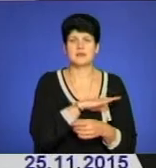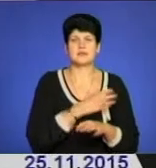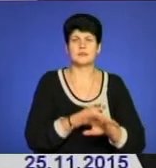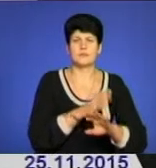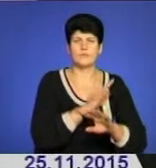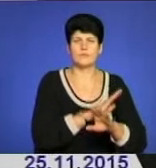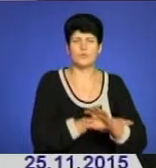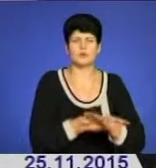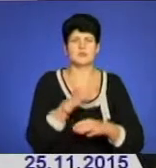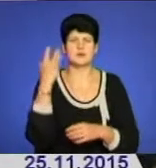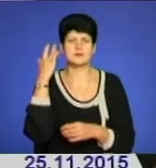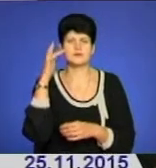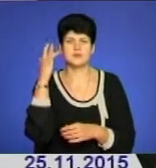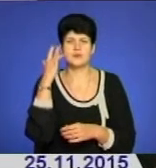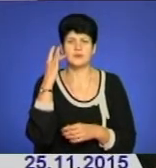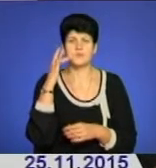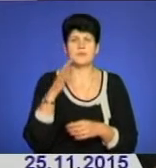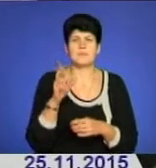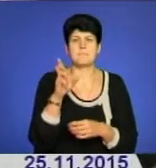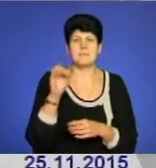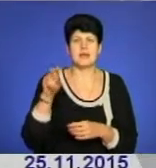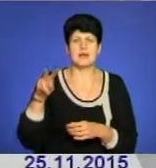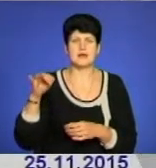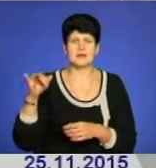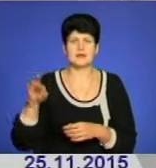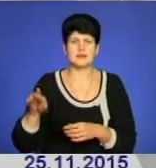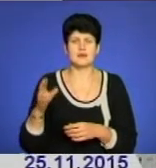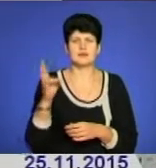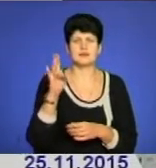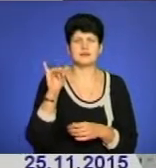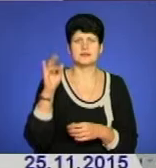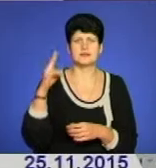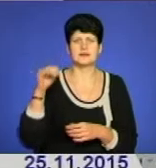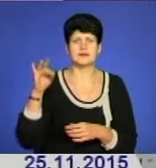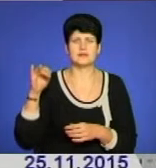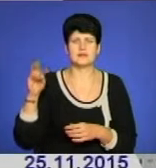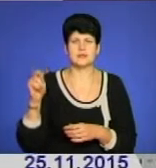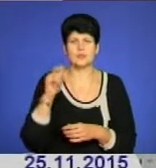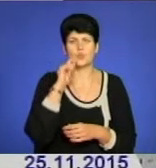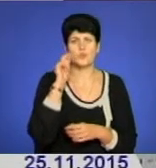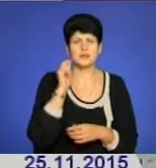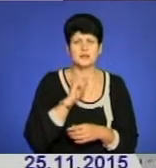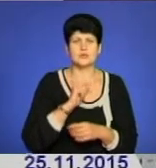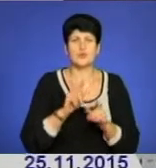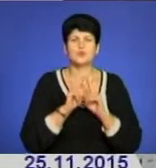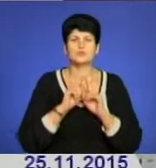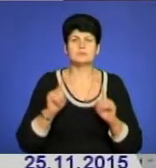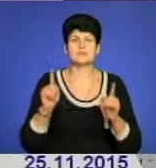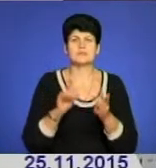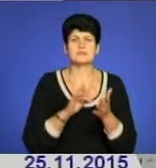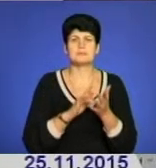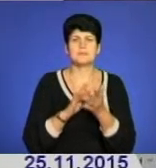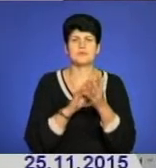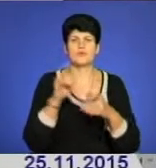«Готель 22» – США, комплекс «Кенгуру» – Бельгія, «Ніде» – Нідерланди, «Постмайдан» – Україна. Особливість мандрівного фестивалю